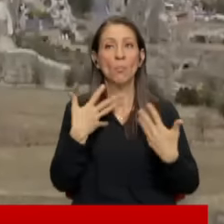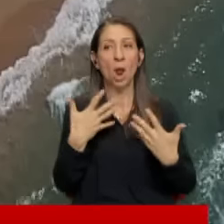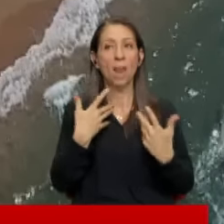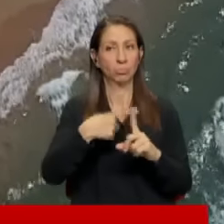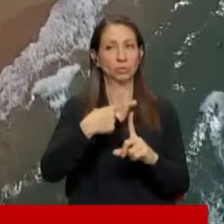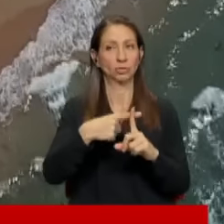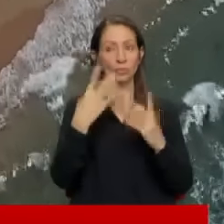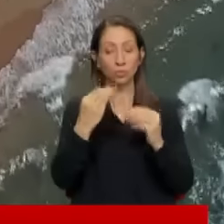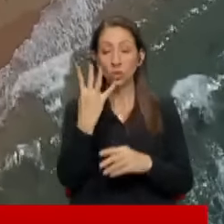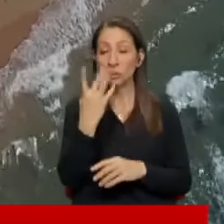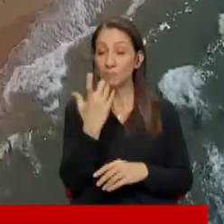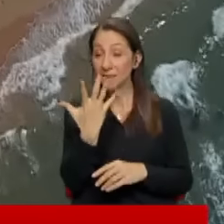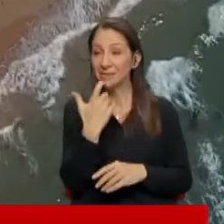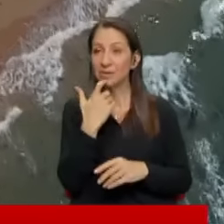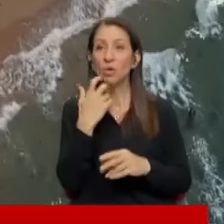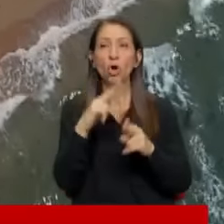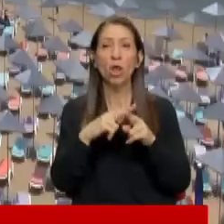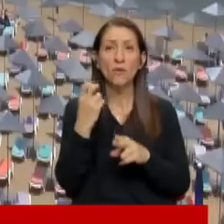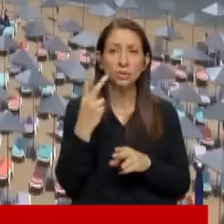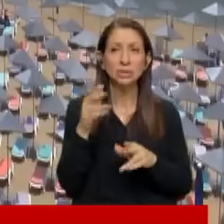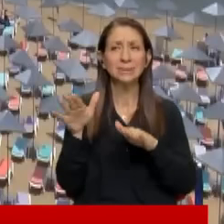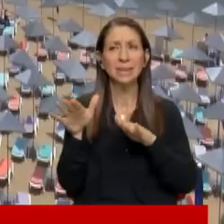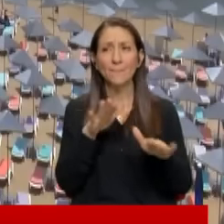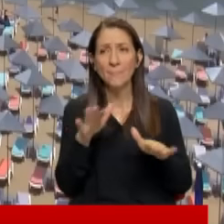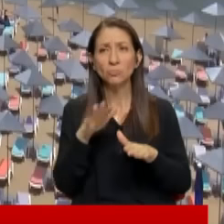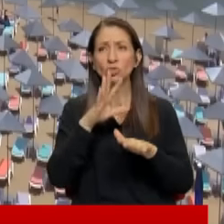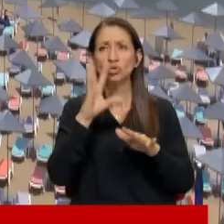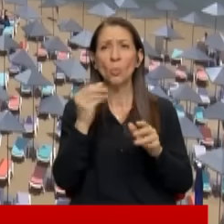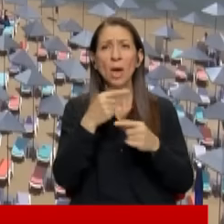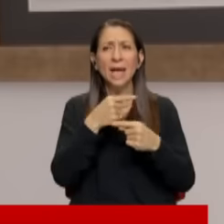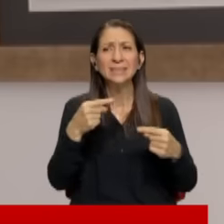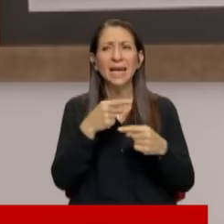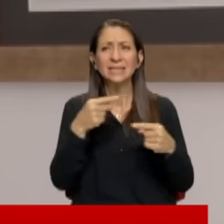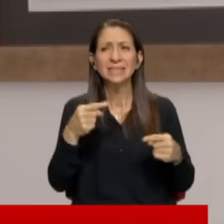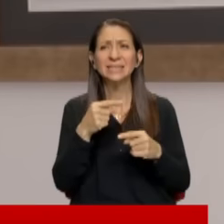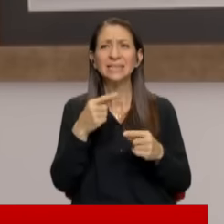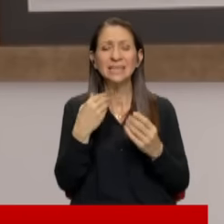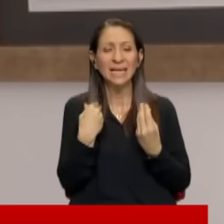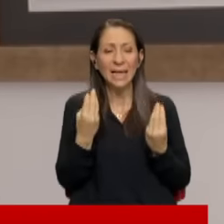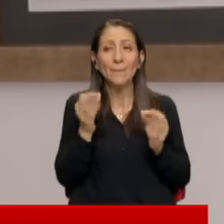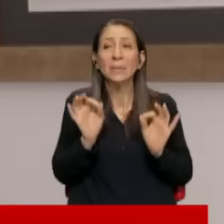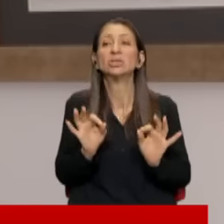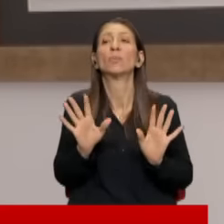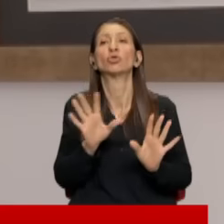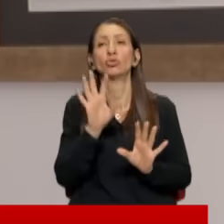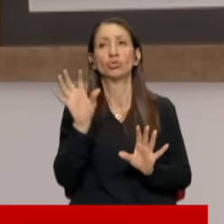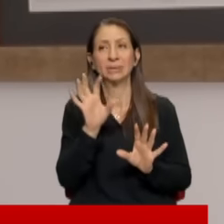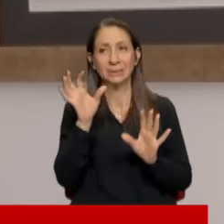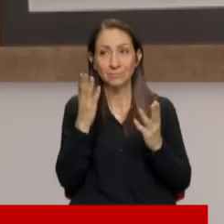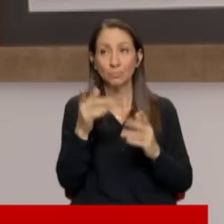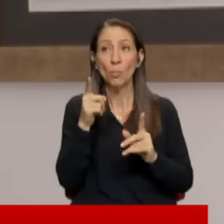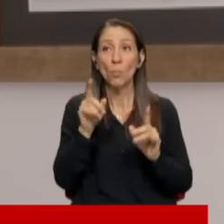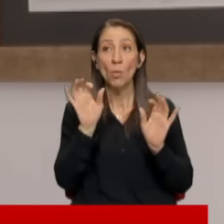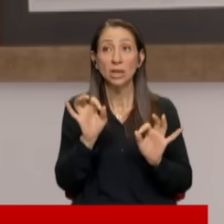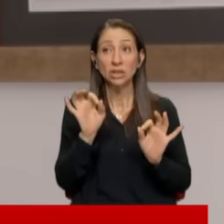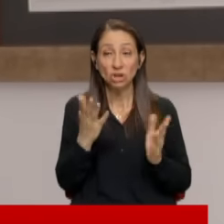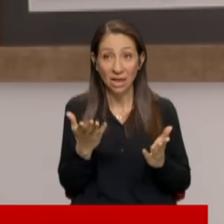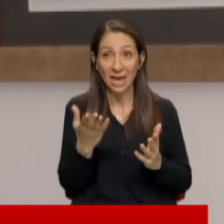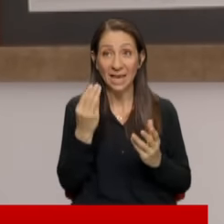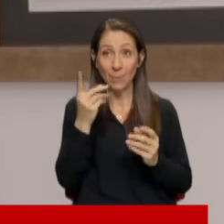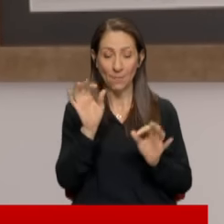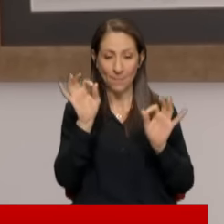oldu. Son 4-5 senedir pandemiydi, depremdi, birçok olumsuzluklarla sezona iyi başlayamıyordu turizm sektörü. Böylece bu sene